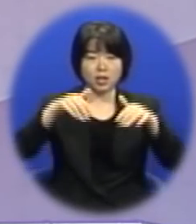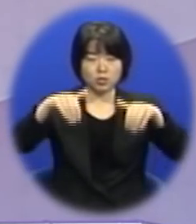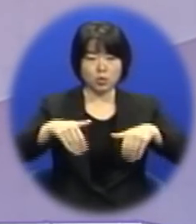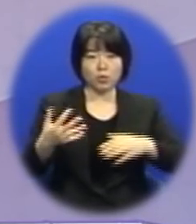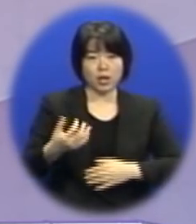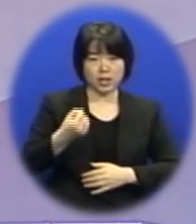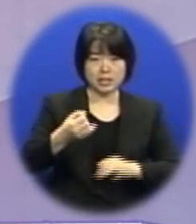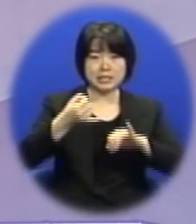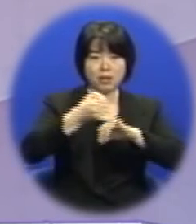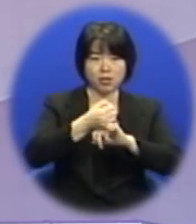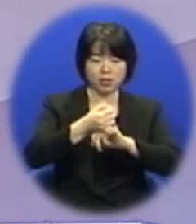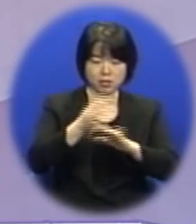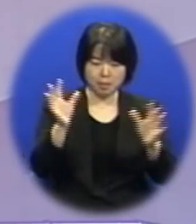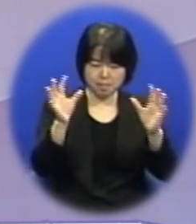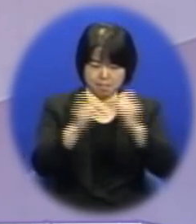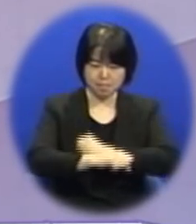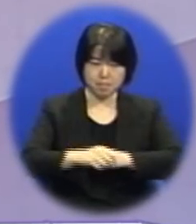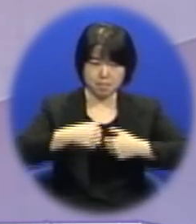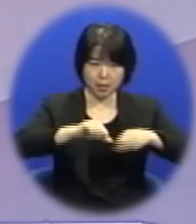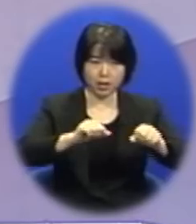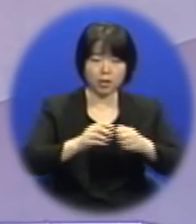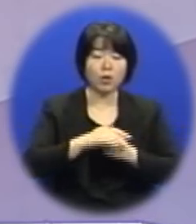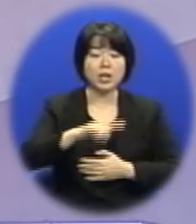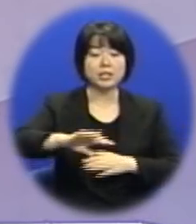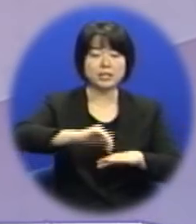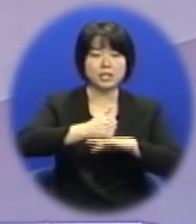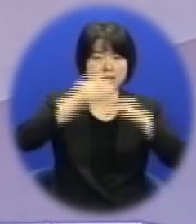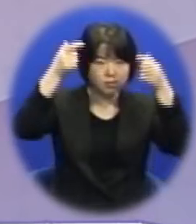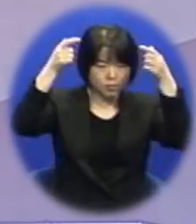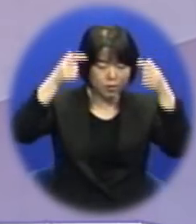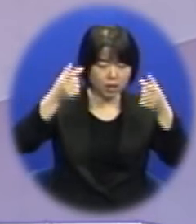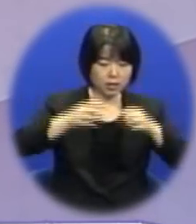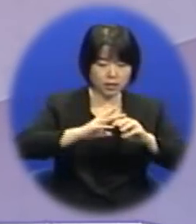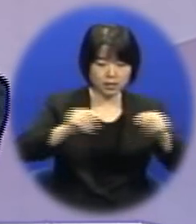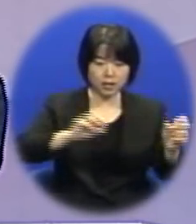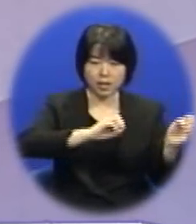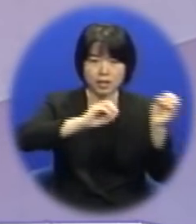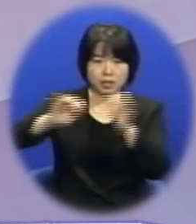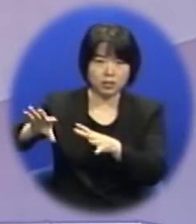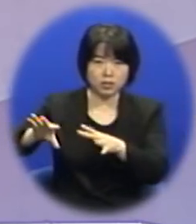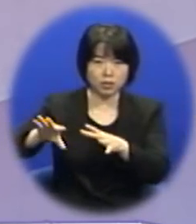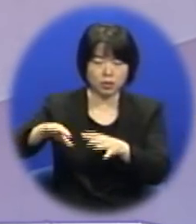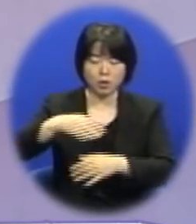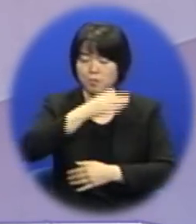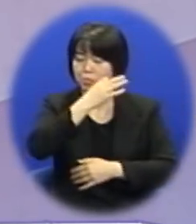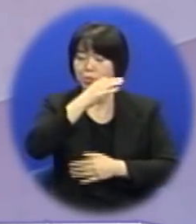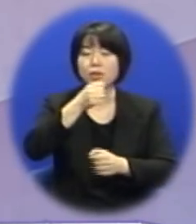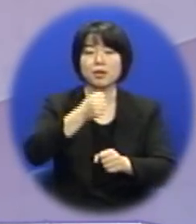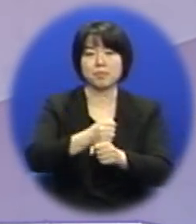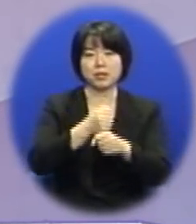맺으신 언약을 파기하시고 그의 왕관을 땅에 내던져 욕되게 하셨습니다.